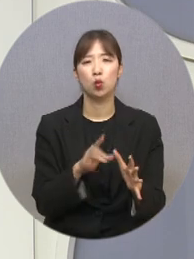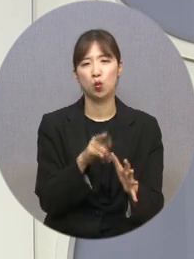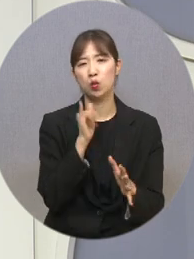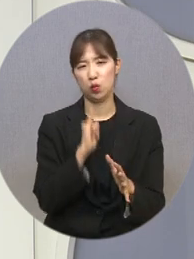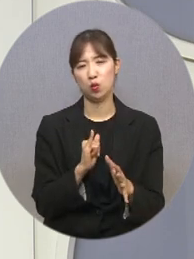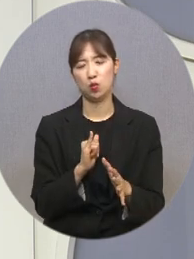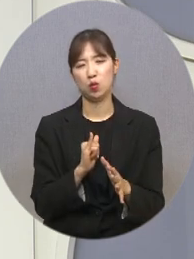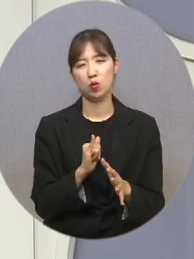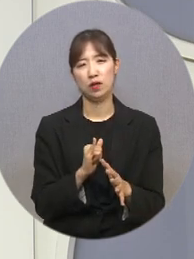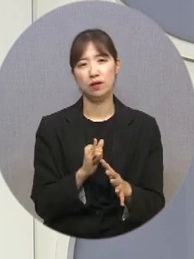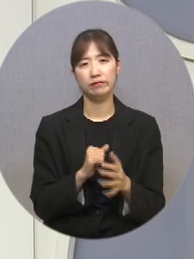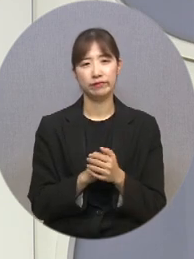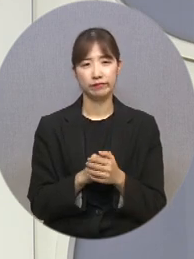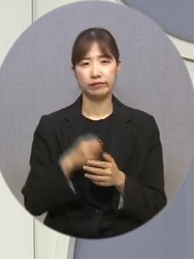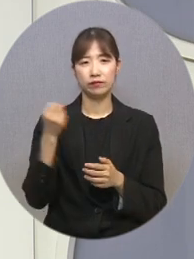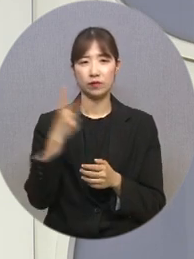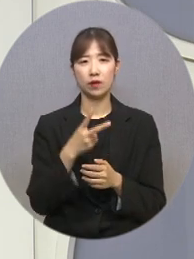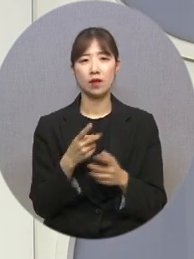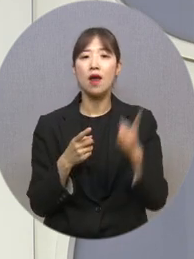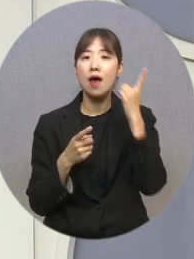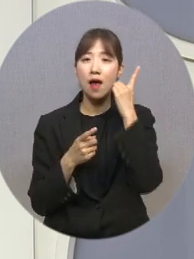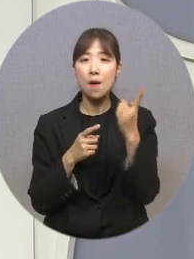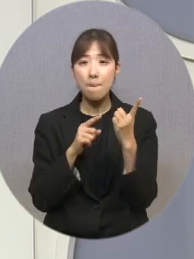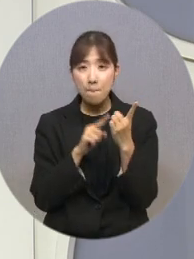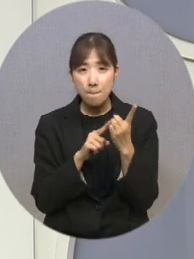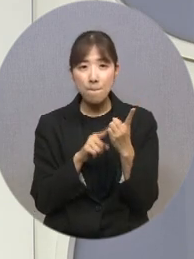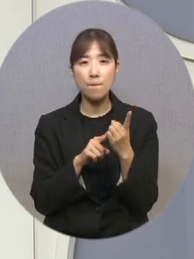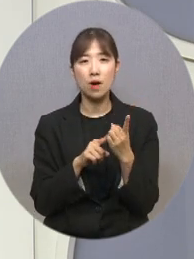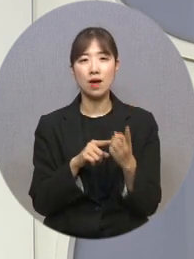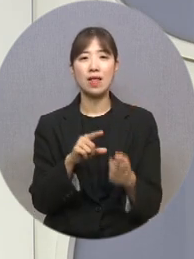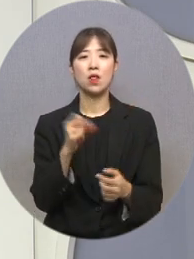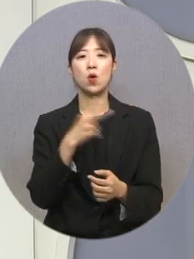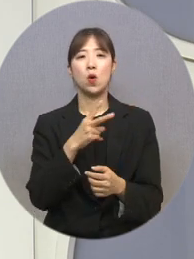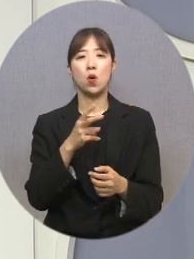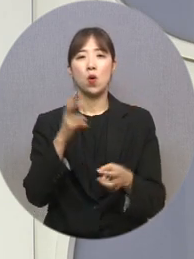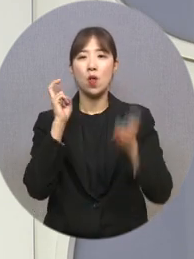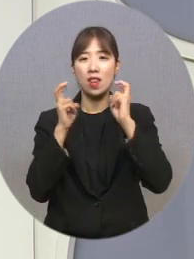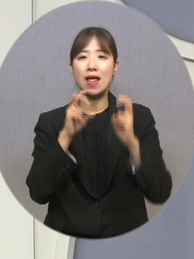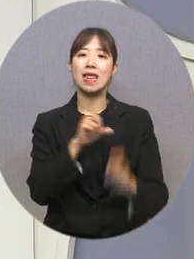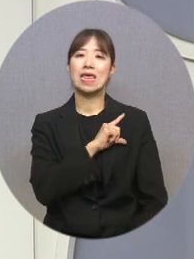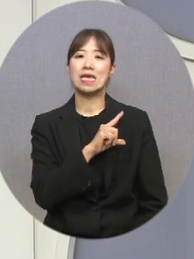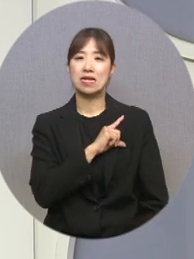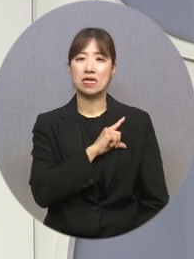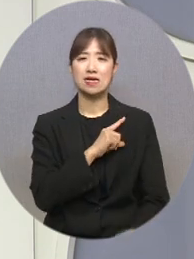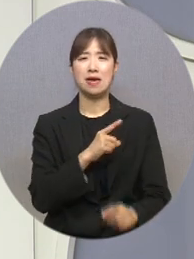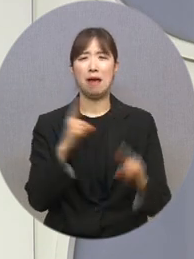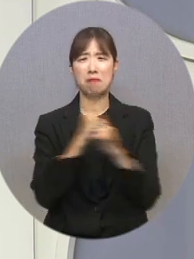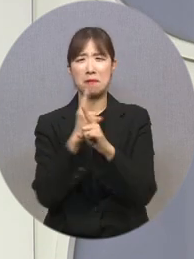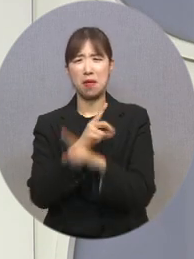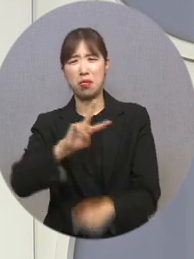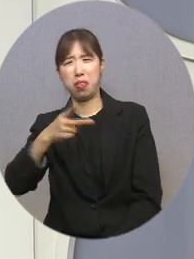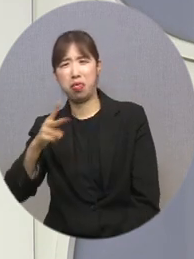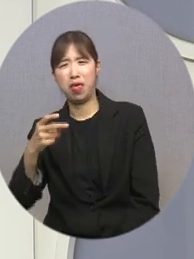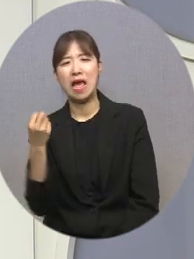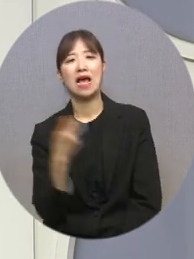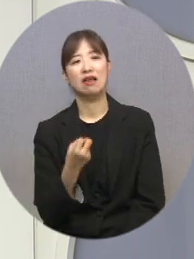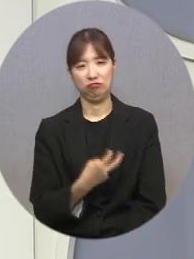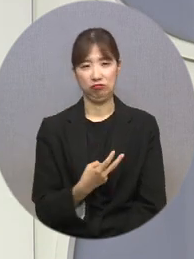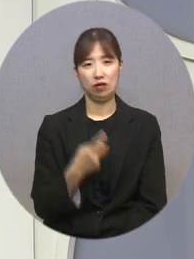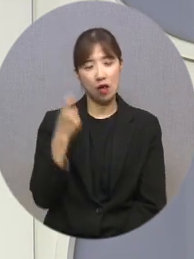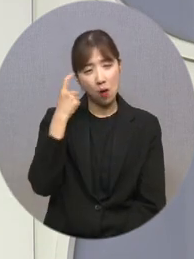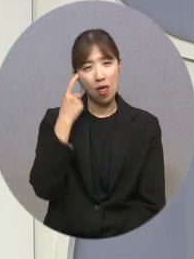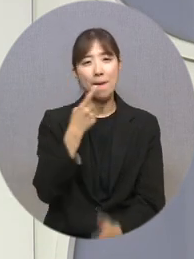특징들 등등. 그리고 또 휴대폰이나 그 법인 명칭이 자주 바뀌는 사람. 예.